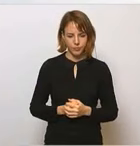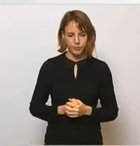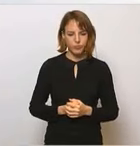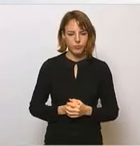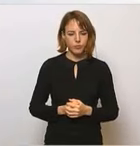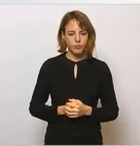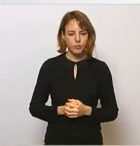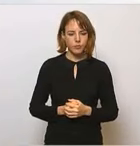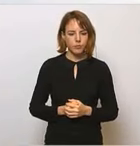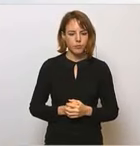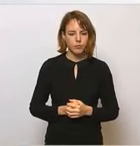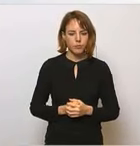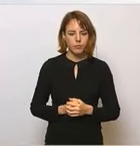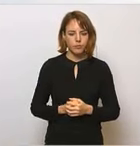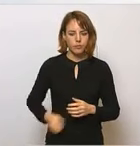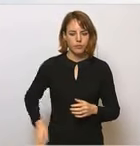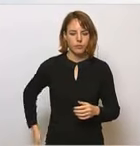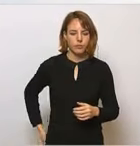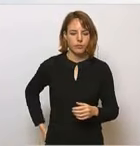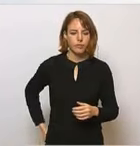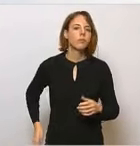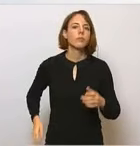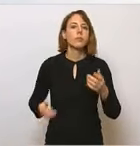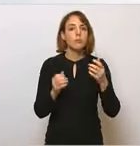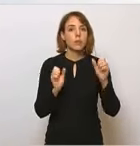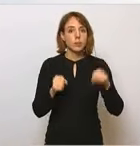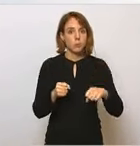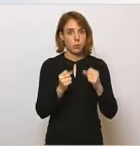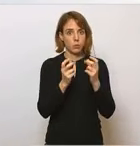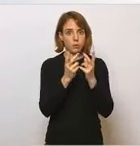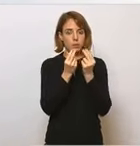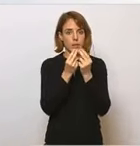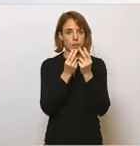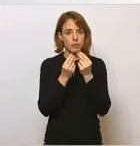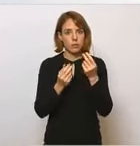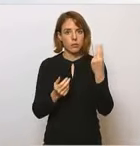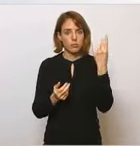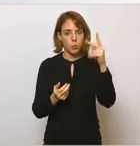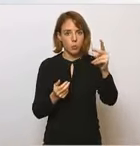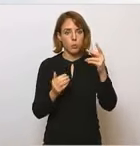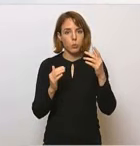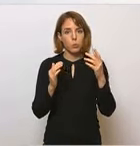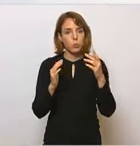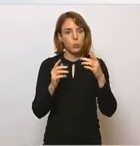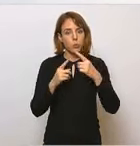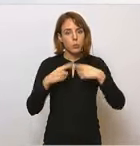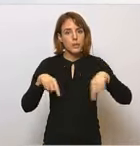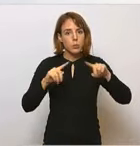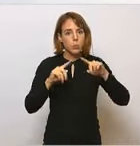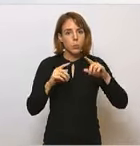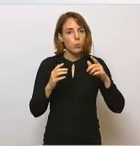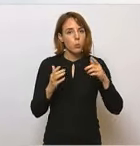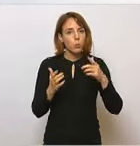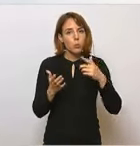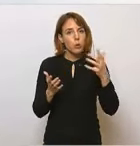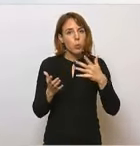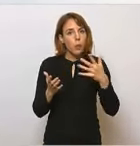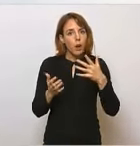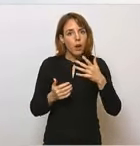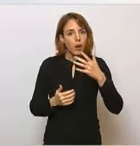Pouvez-vous d'abord nous dire ce qu'est la coalition for App Fairness, elle est très connue.